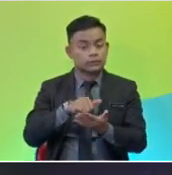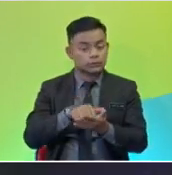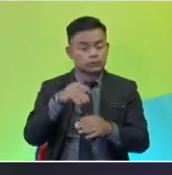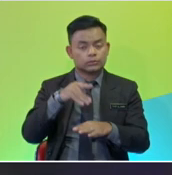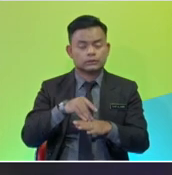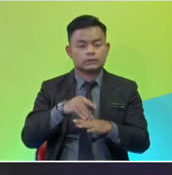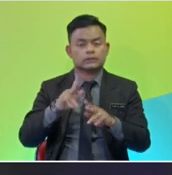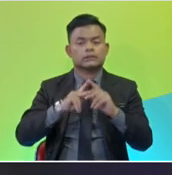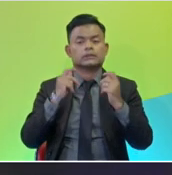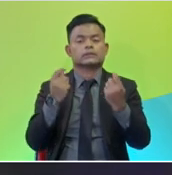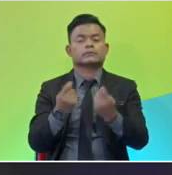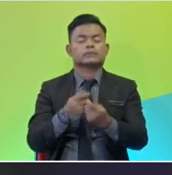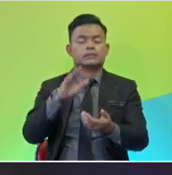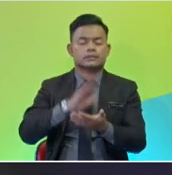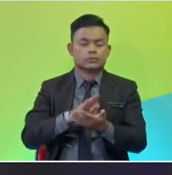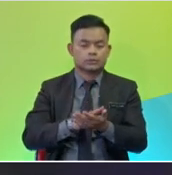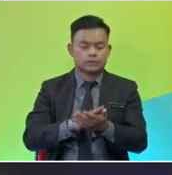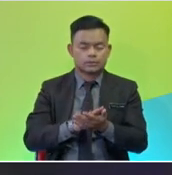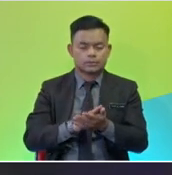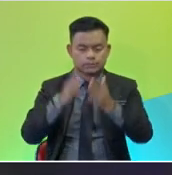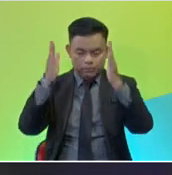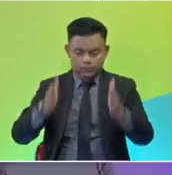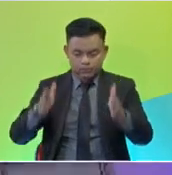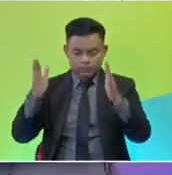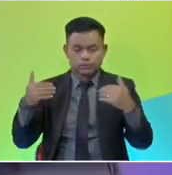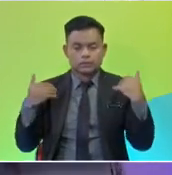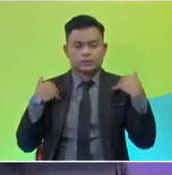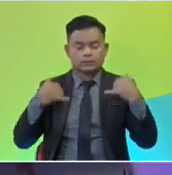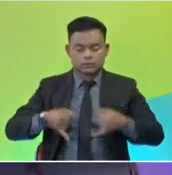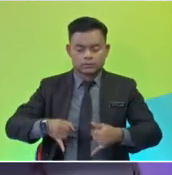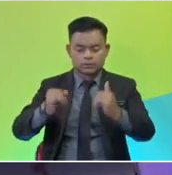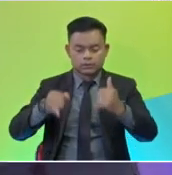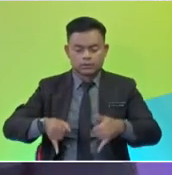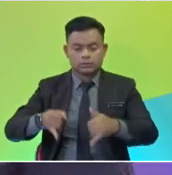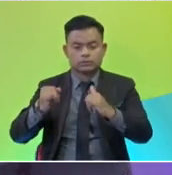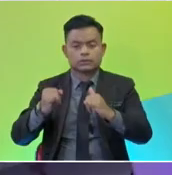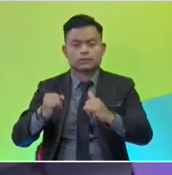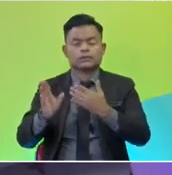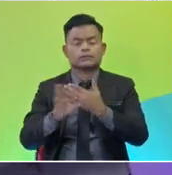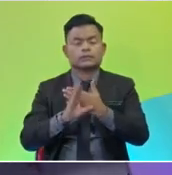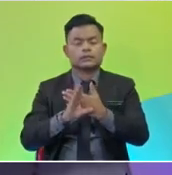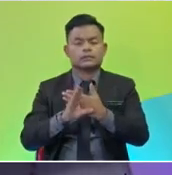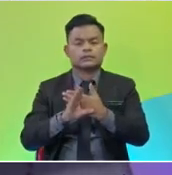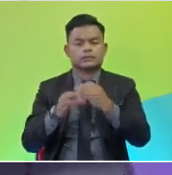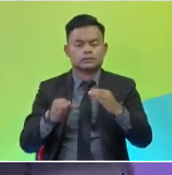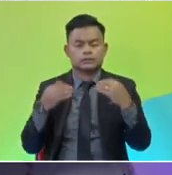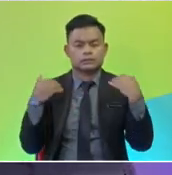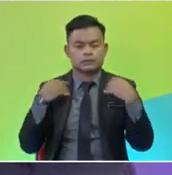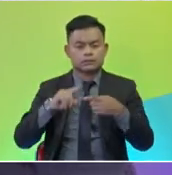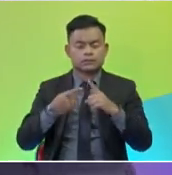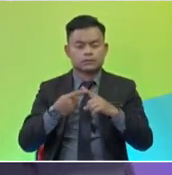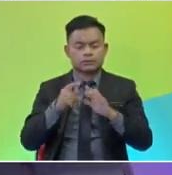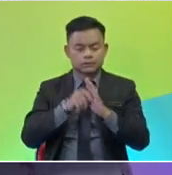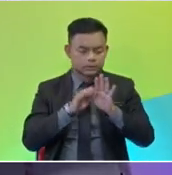sekolah okey kalau kita nampak-nampak di sini dia ada longkang ha sangat bahaya sekiranya ada kawan tertolak okey